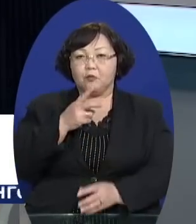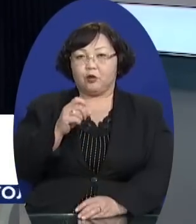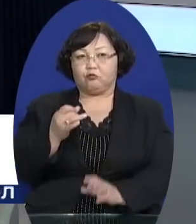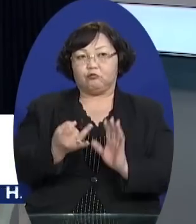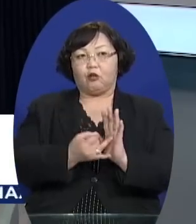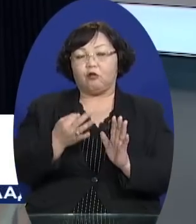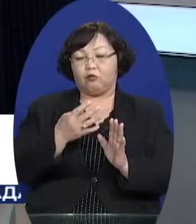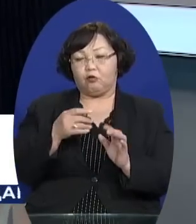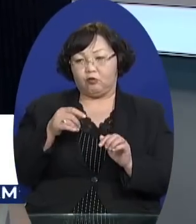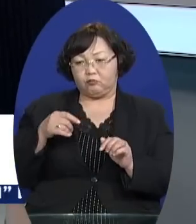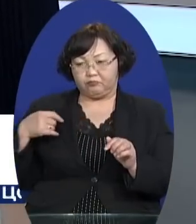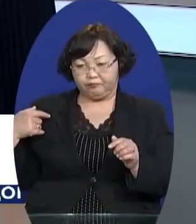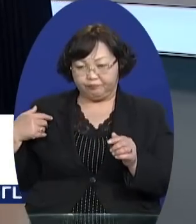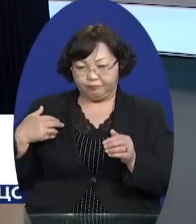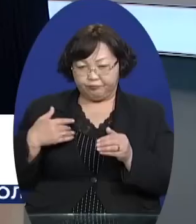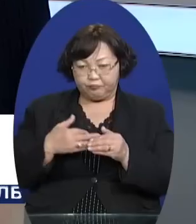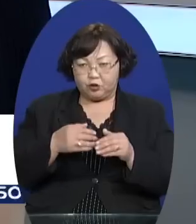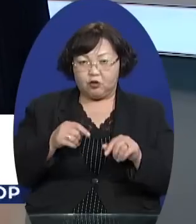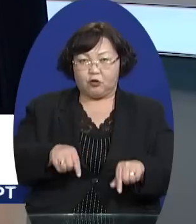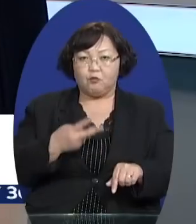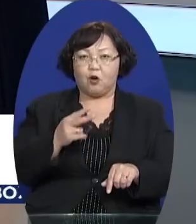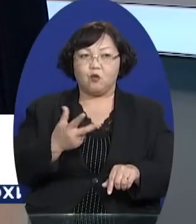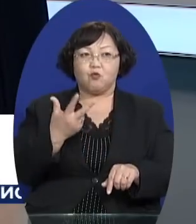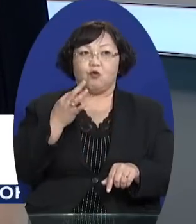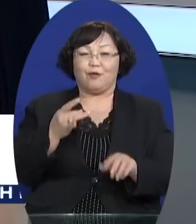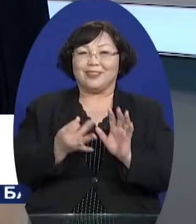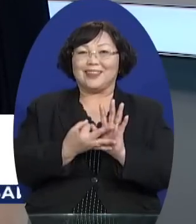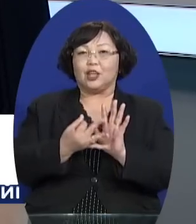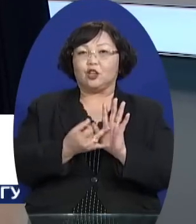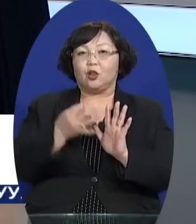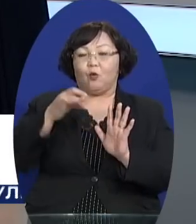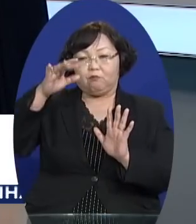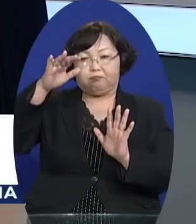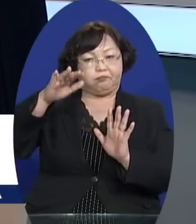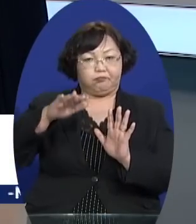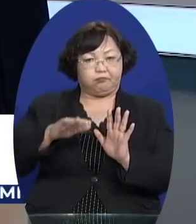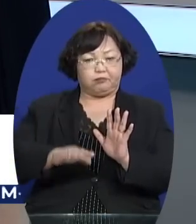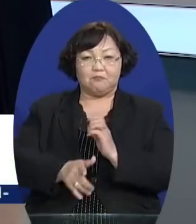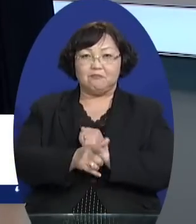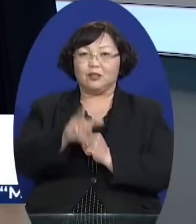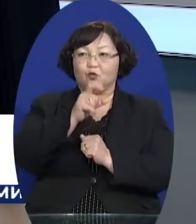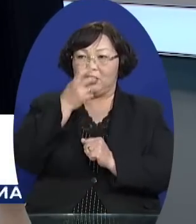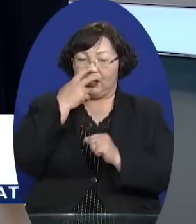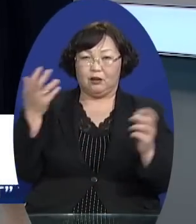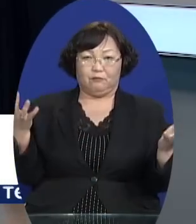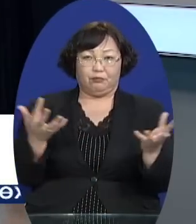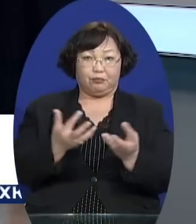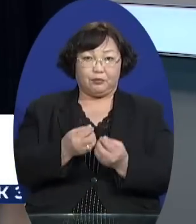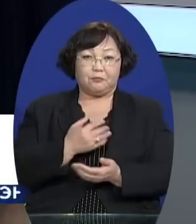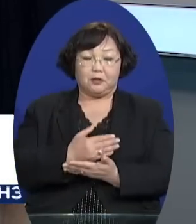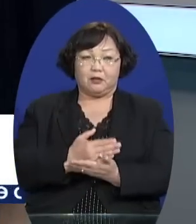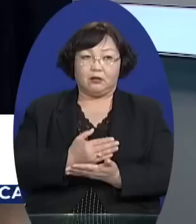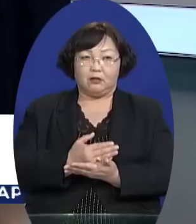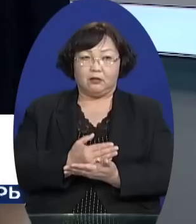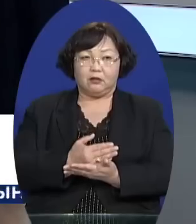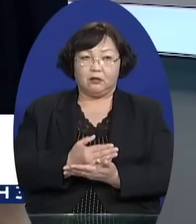өнөөдрийн хүртэл 87 орчим хувьар салбарын одоо мэрэгжилтнүүдийн одоо дутагдлалт орсон гэсэн юм мэдээллийг албаны сурвалжууд мэдээлжсэн юм. За тэгэх юм